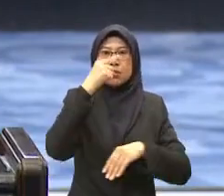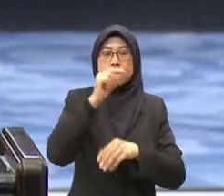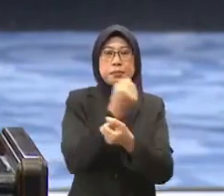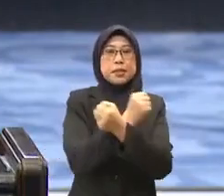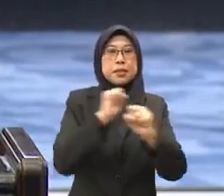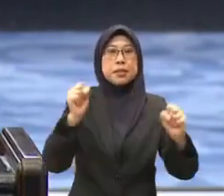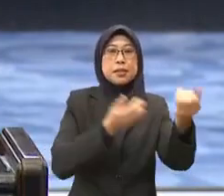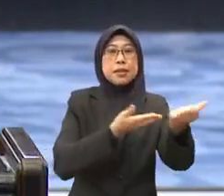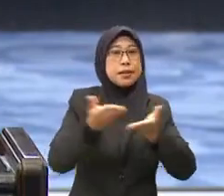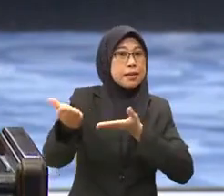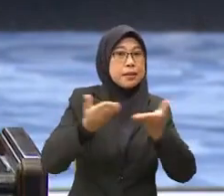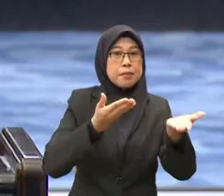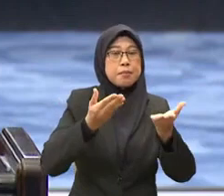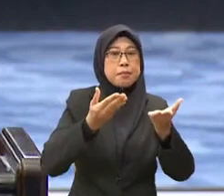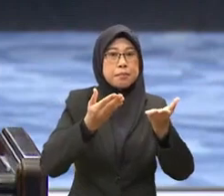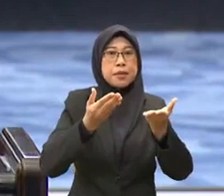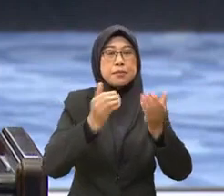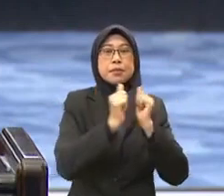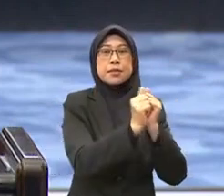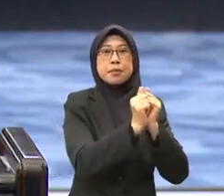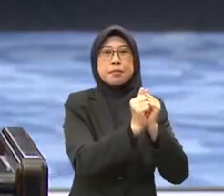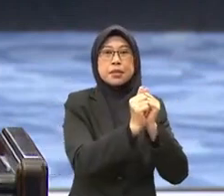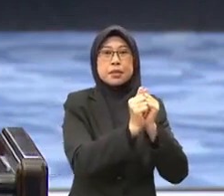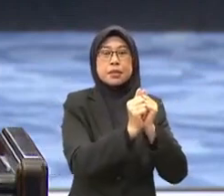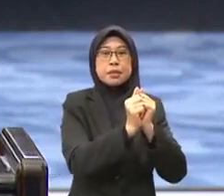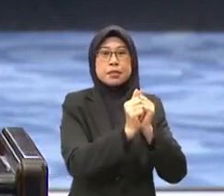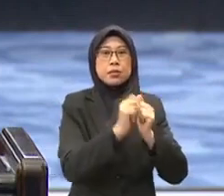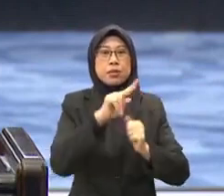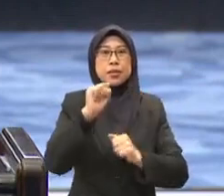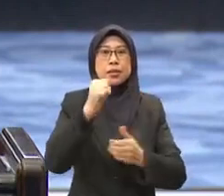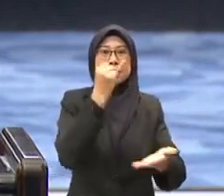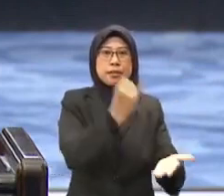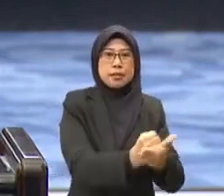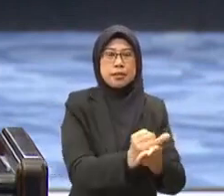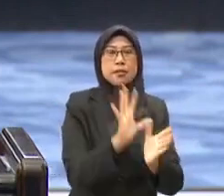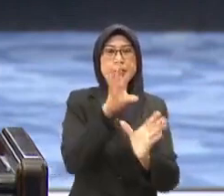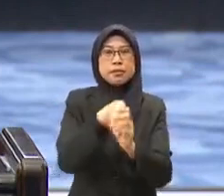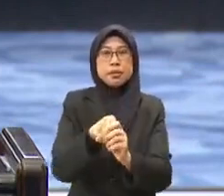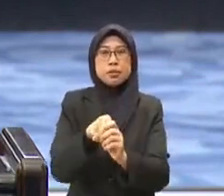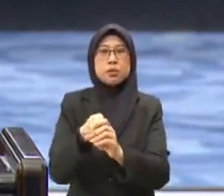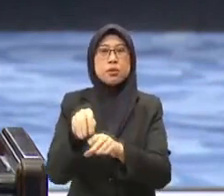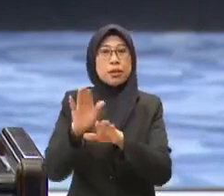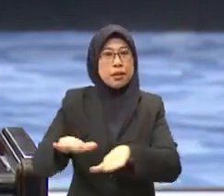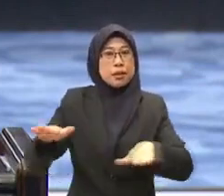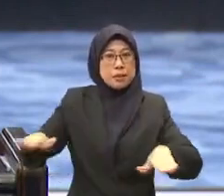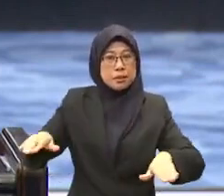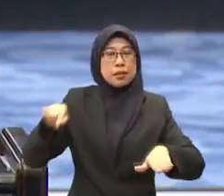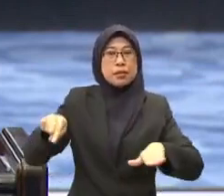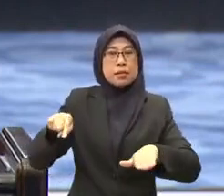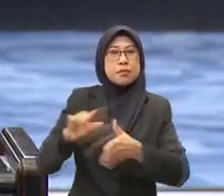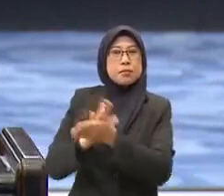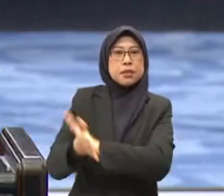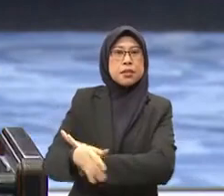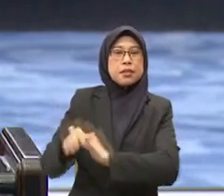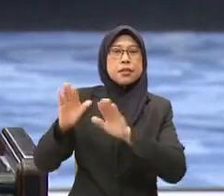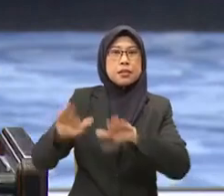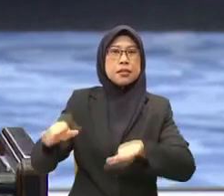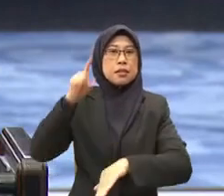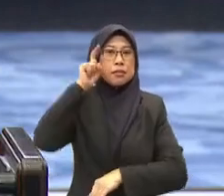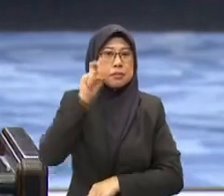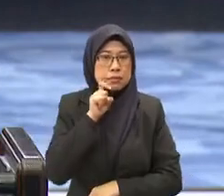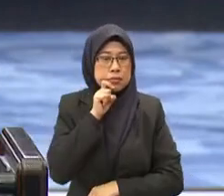menyediakan khidmat dampingan guaman iaitu bagi kes-kes jenayah yang melibatkan mangsa kanak-kanak khususnya yang menjadi mangsa jenayah